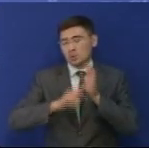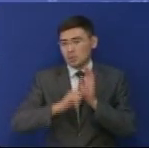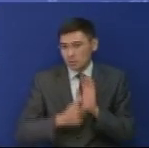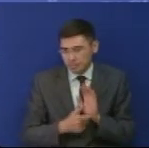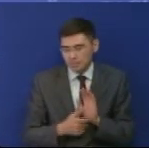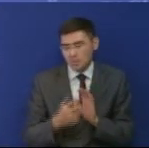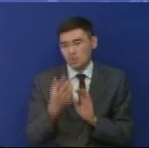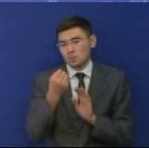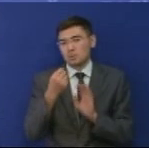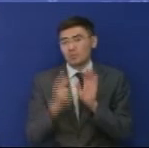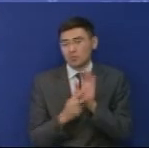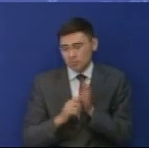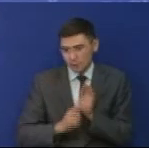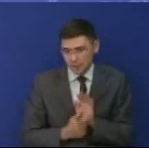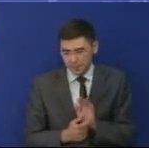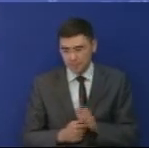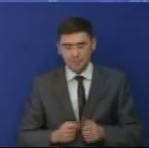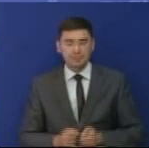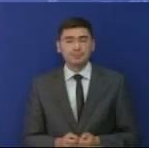класс и 8-й класс.